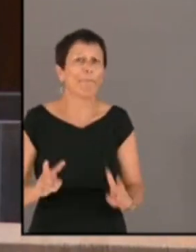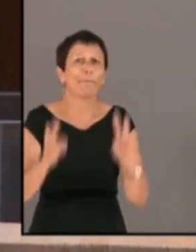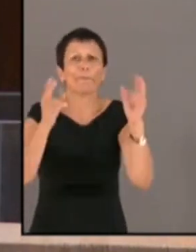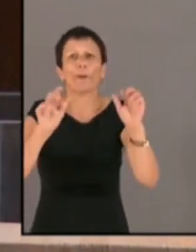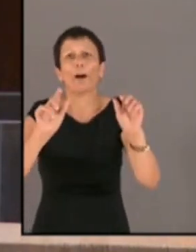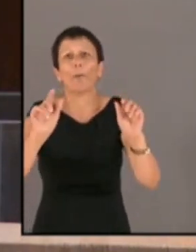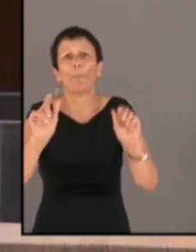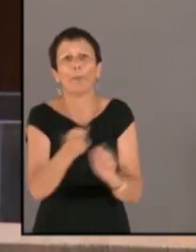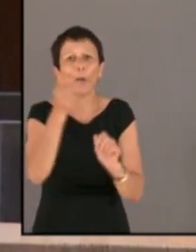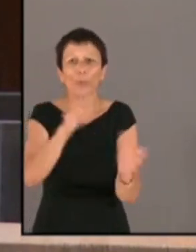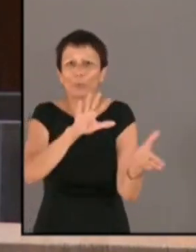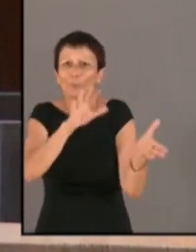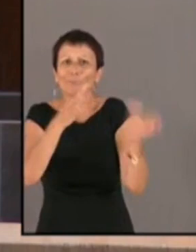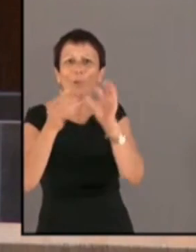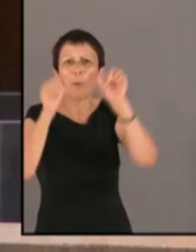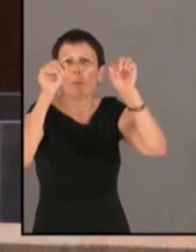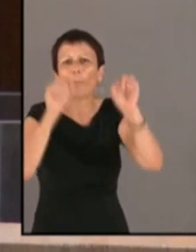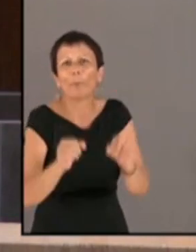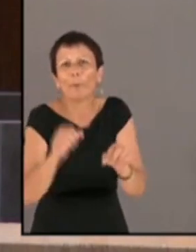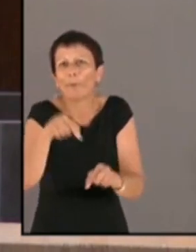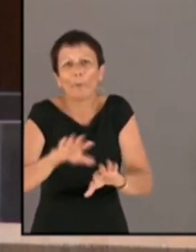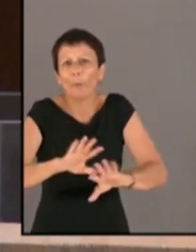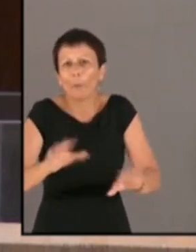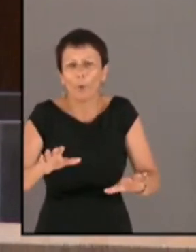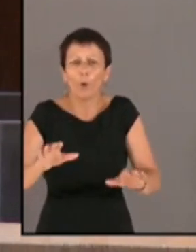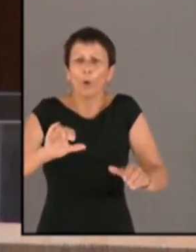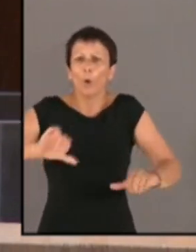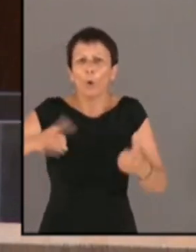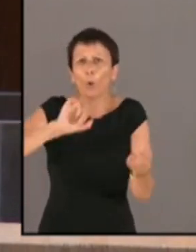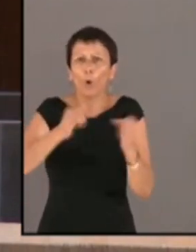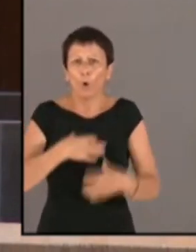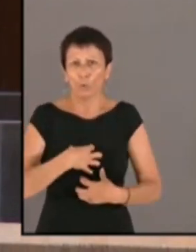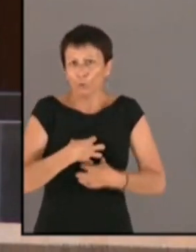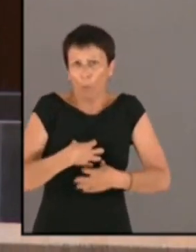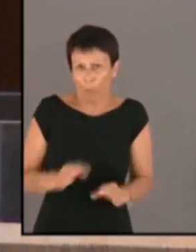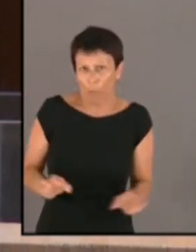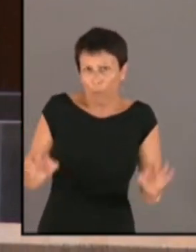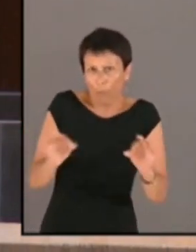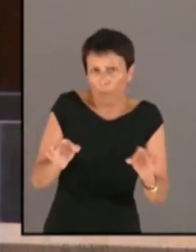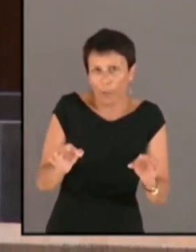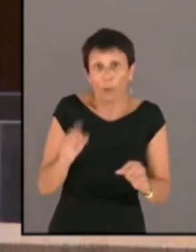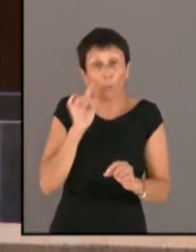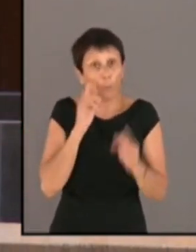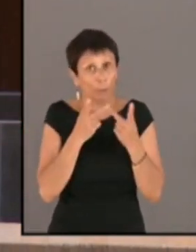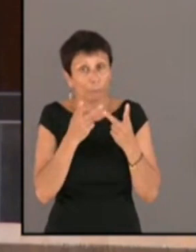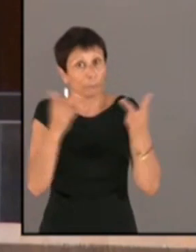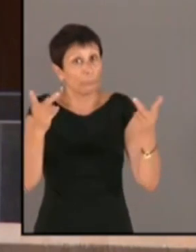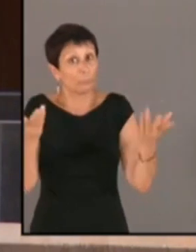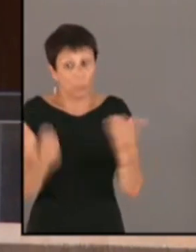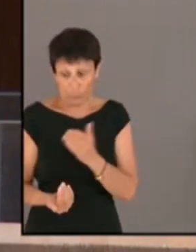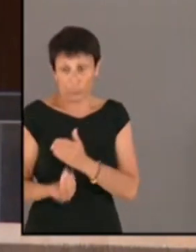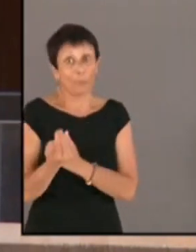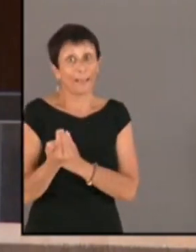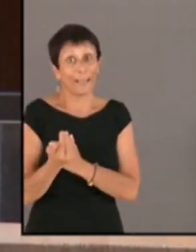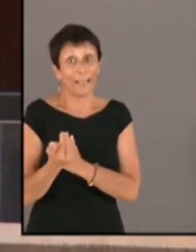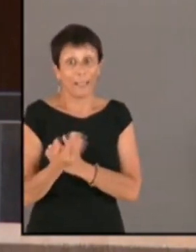doit évoluer. Et qu'elle soit réorganisée ne nous choque pas, d'autant qu'il est annoncé ce matin